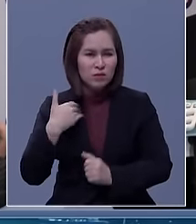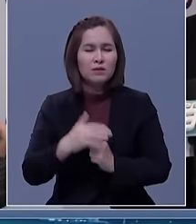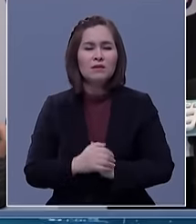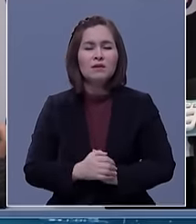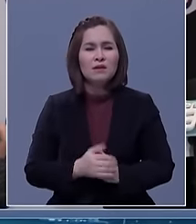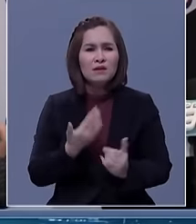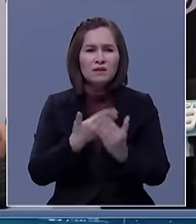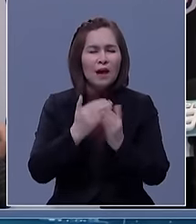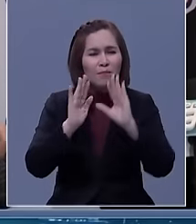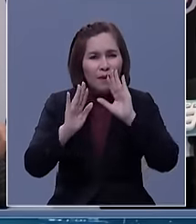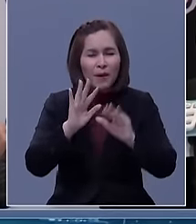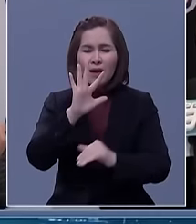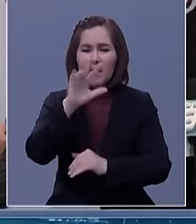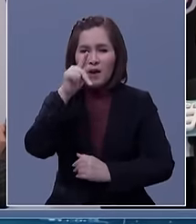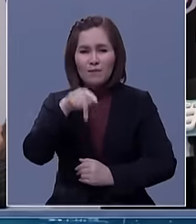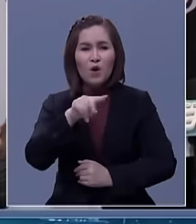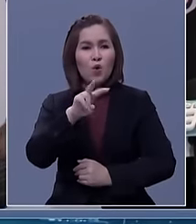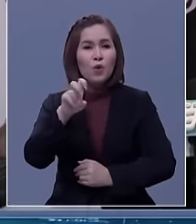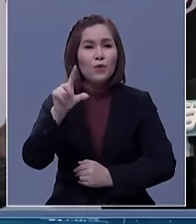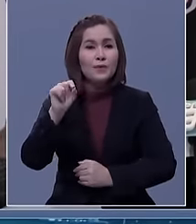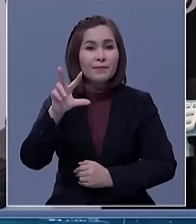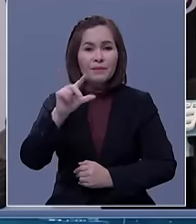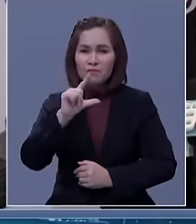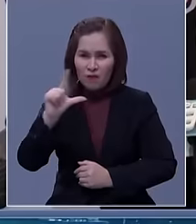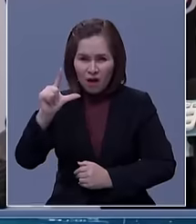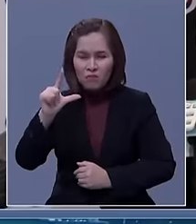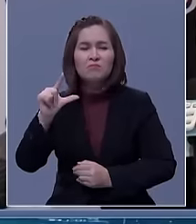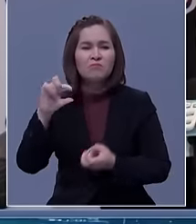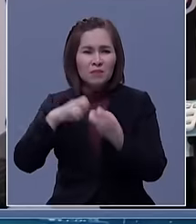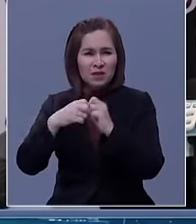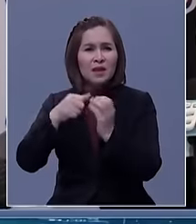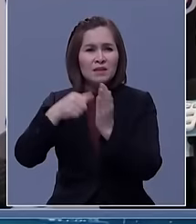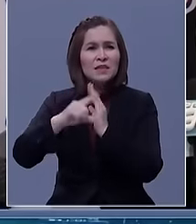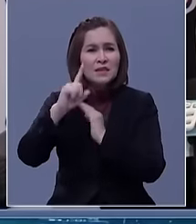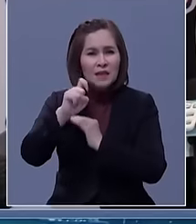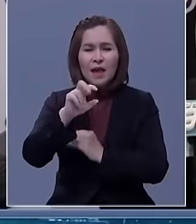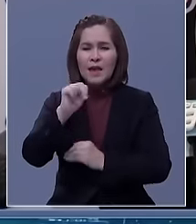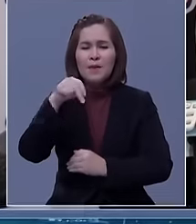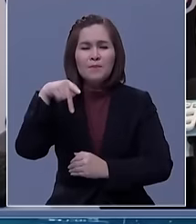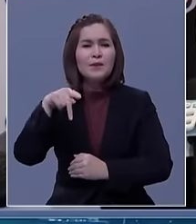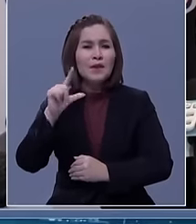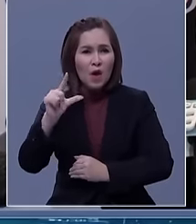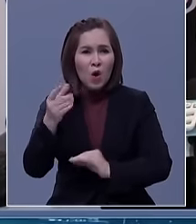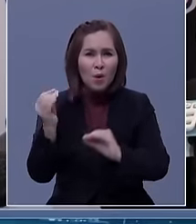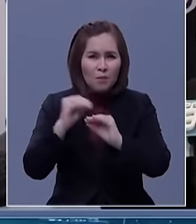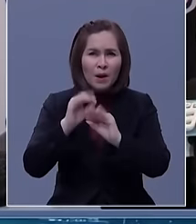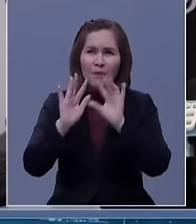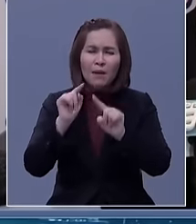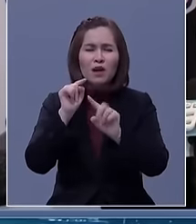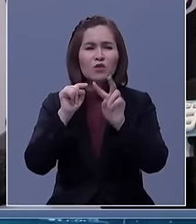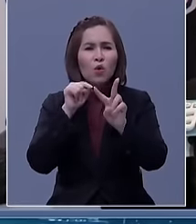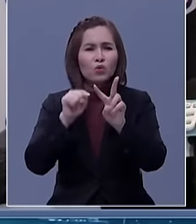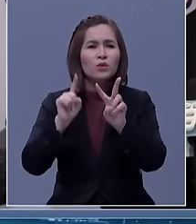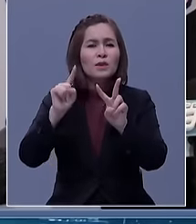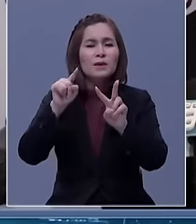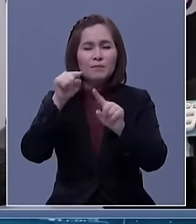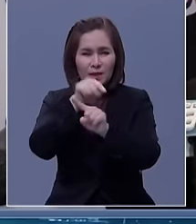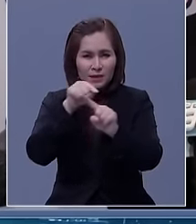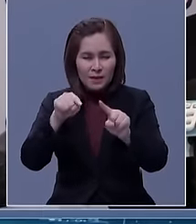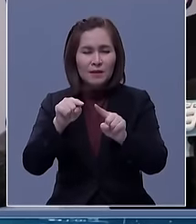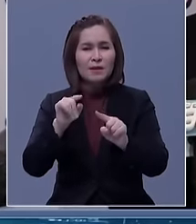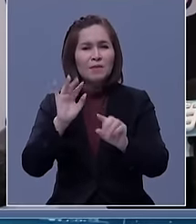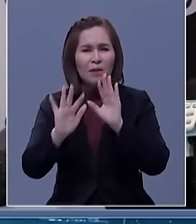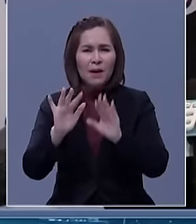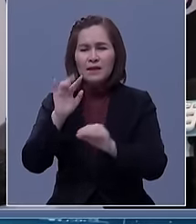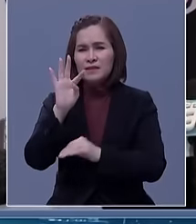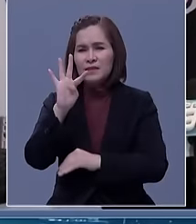มูลค่า5,200ล้านบาทนี่เพิ่มขึ้นจากปีก่อนนะคะ2.1 perหรือว่า 4,5